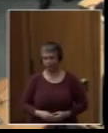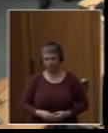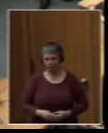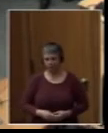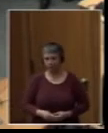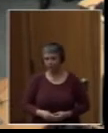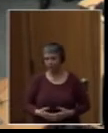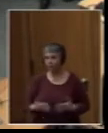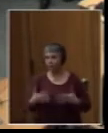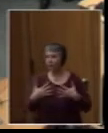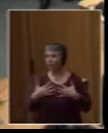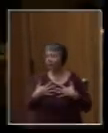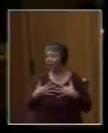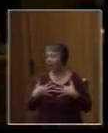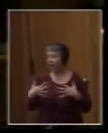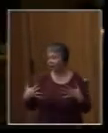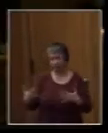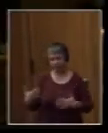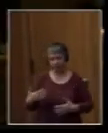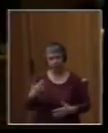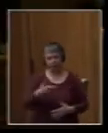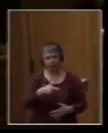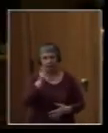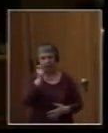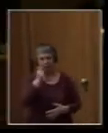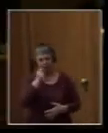Ευχαριστούμε και εμείς τον κύριο Νικόλσκι. Τώρα,